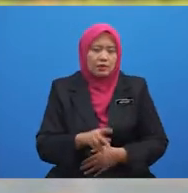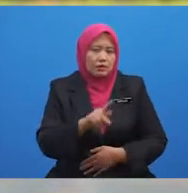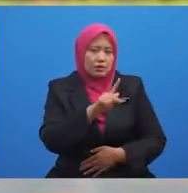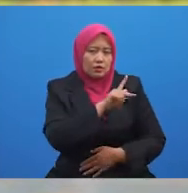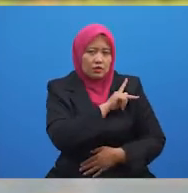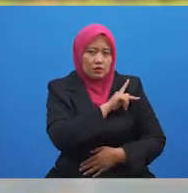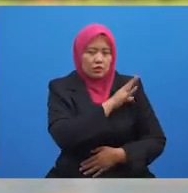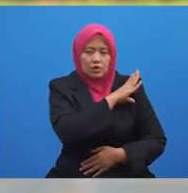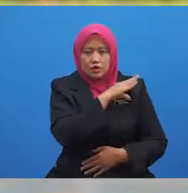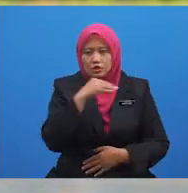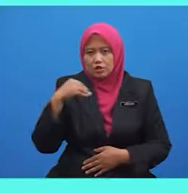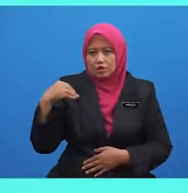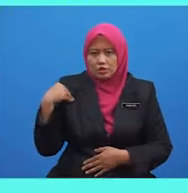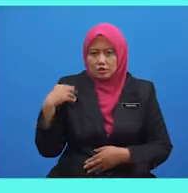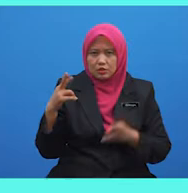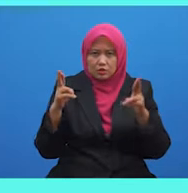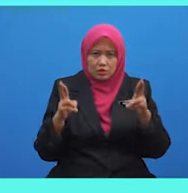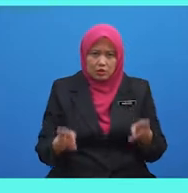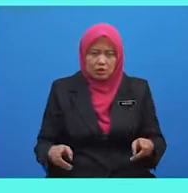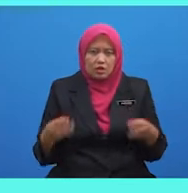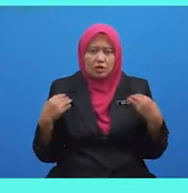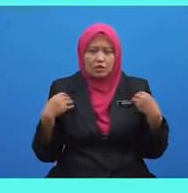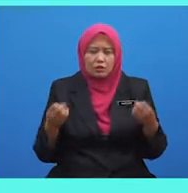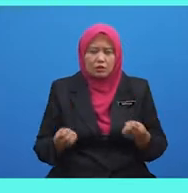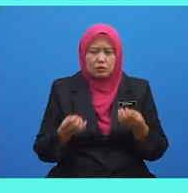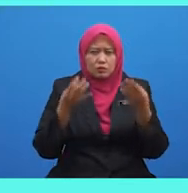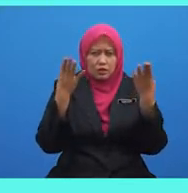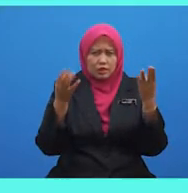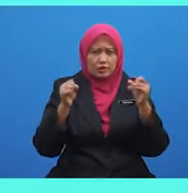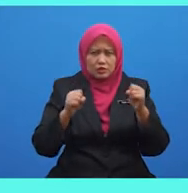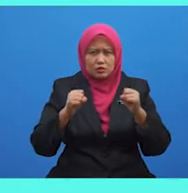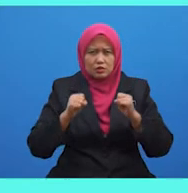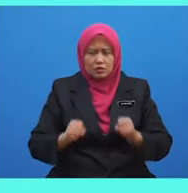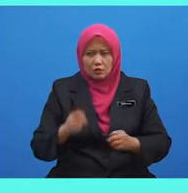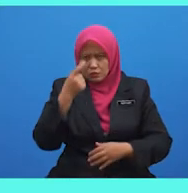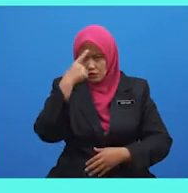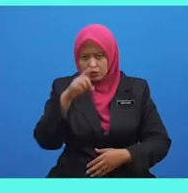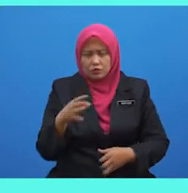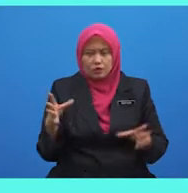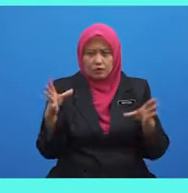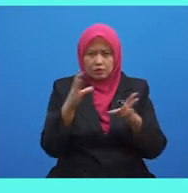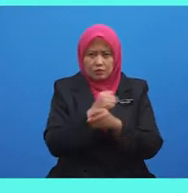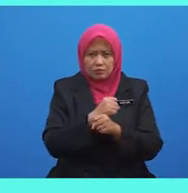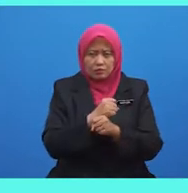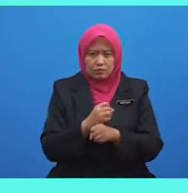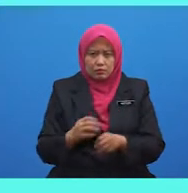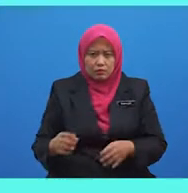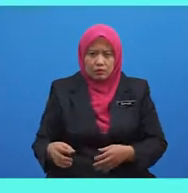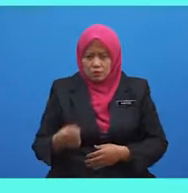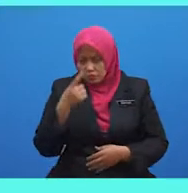Riau. Disebabkan itu, pelbagai strategi telah dibuat oleh Kesultanan Johor Riau